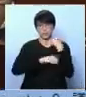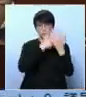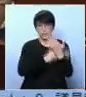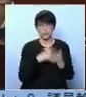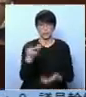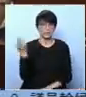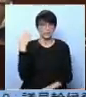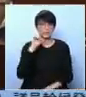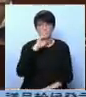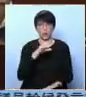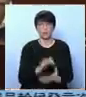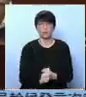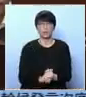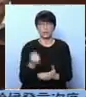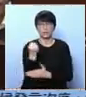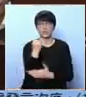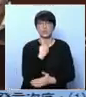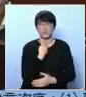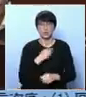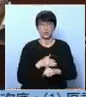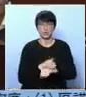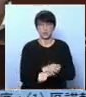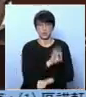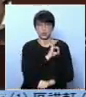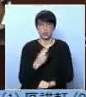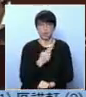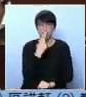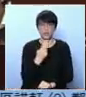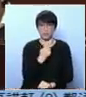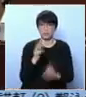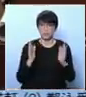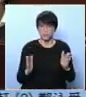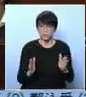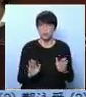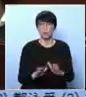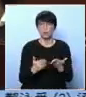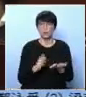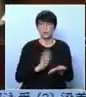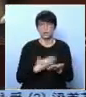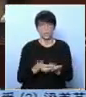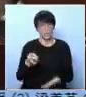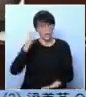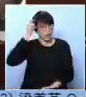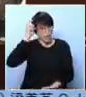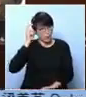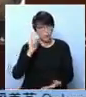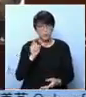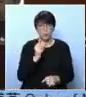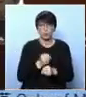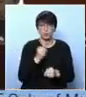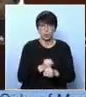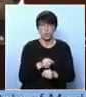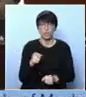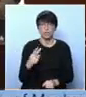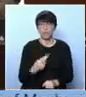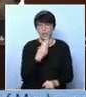你講話要爭取一個好啲嘅社會氛圍下去做，但係你無論點樣諗都好，點樣做都好，呢個氛圍都